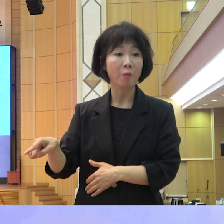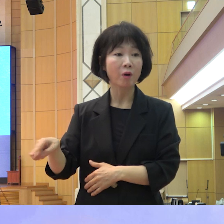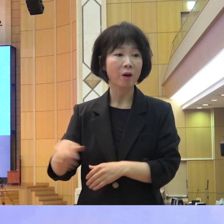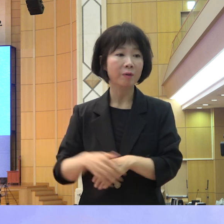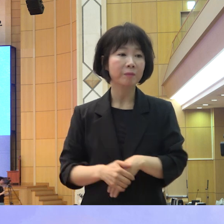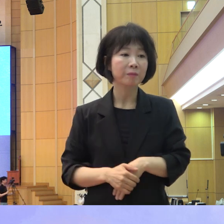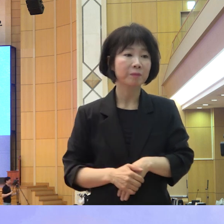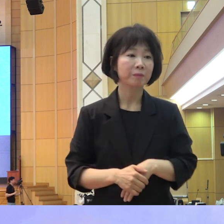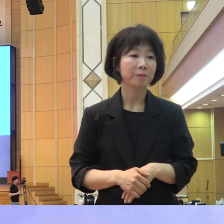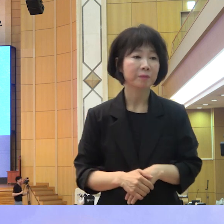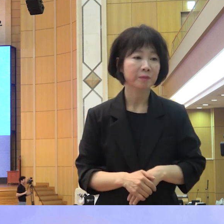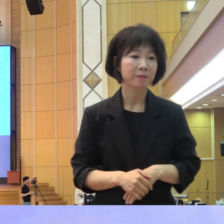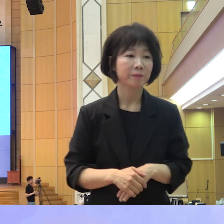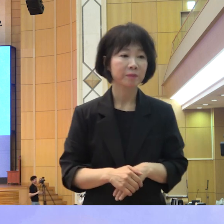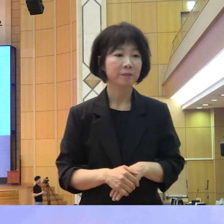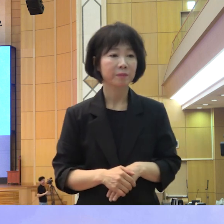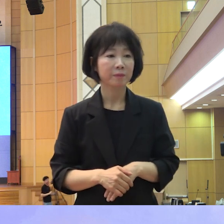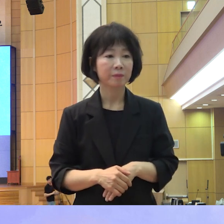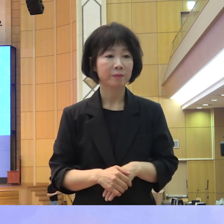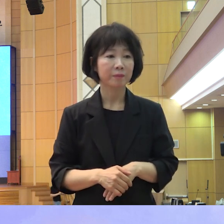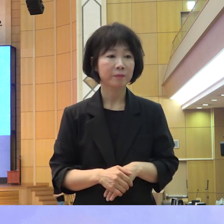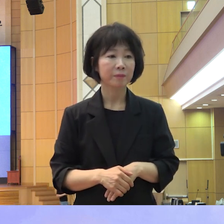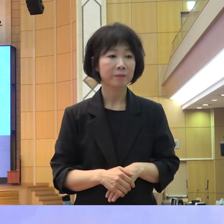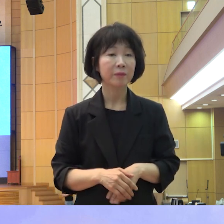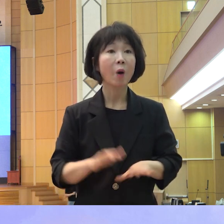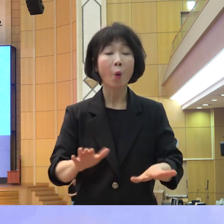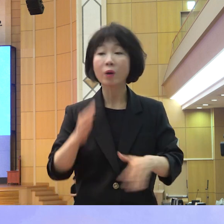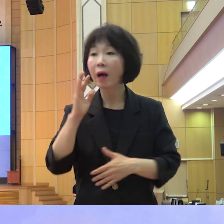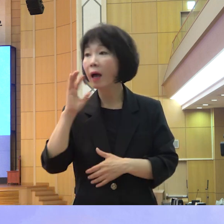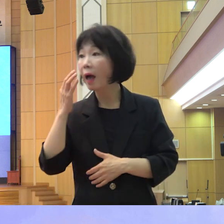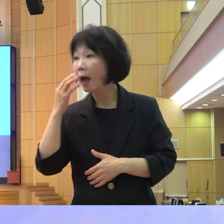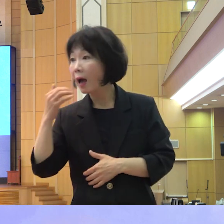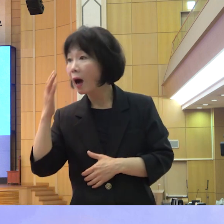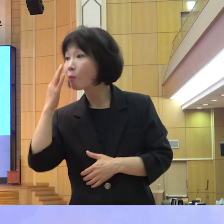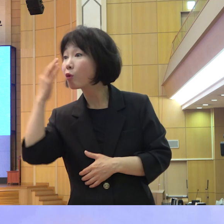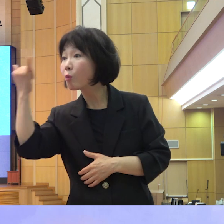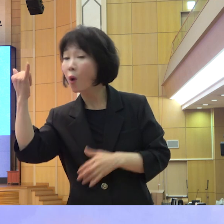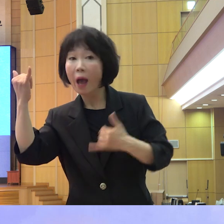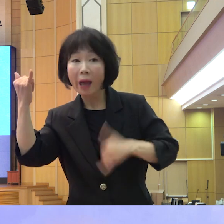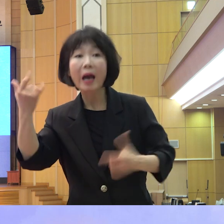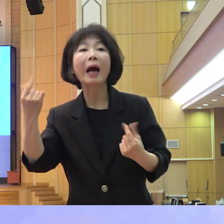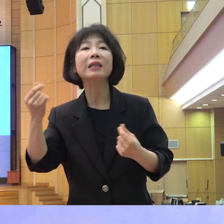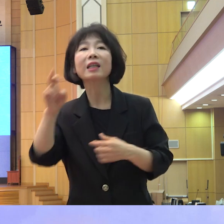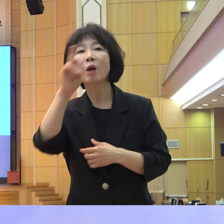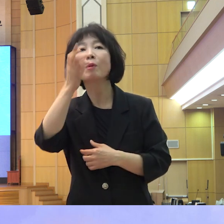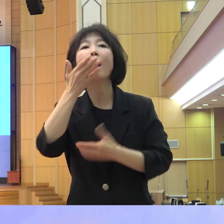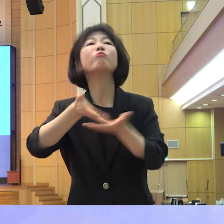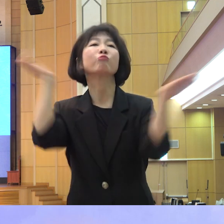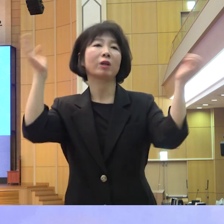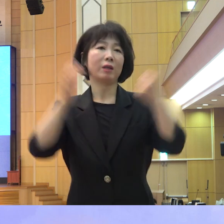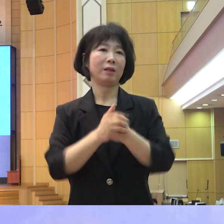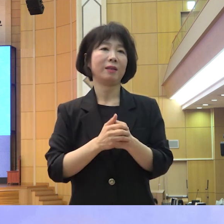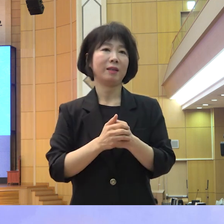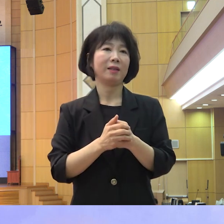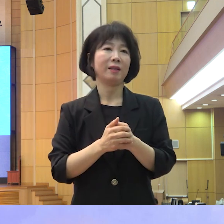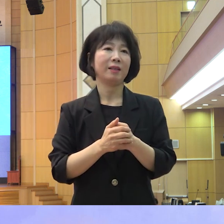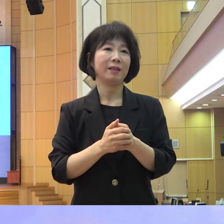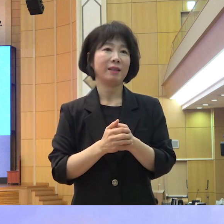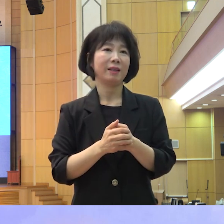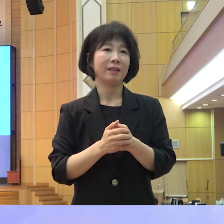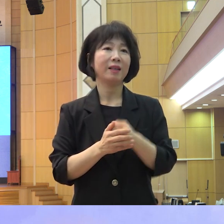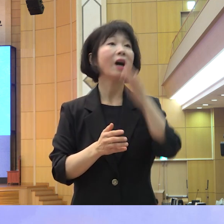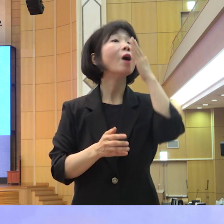것까지 다 같이 점심 식사 준비되어 있고요. 그리고 여러분들 마음껏 드실 수